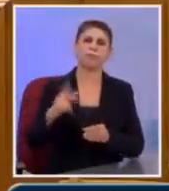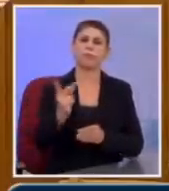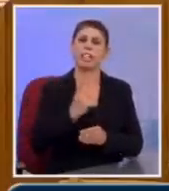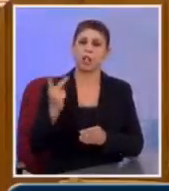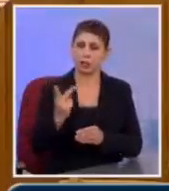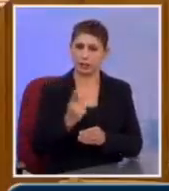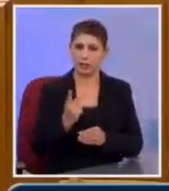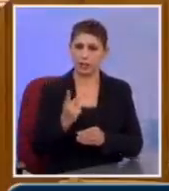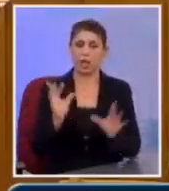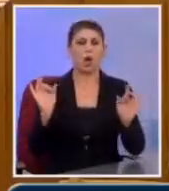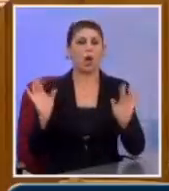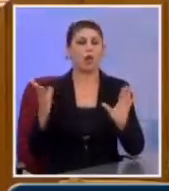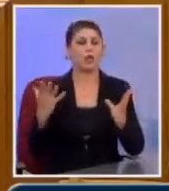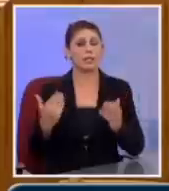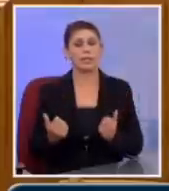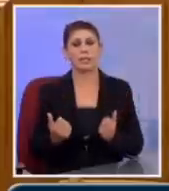κοινότητα χωρίς